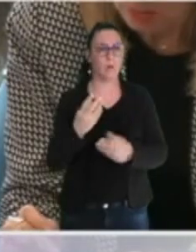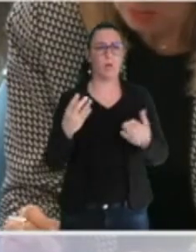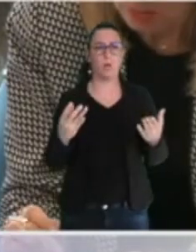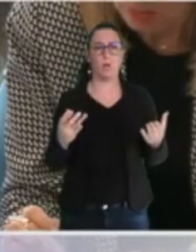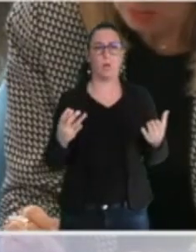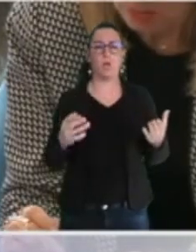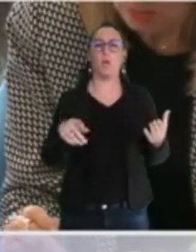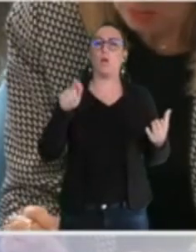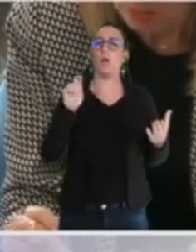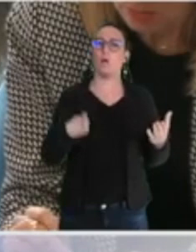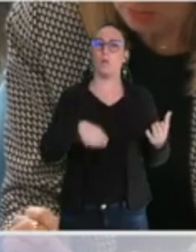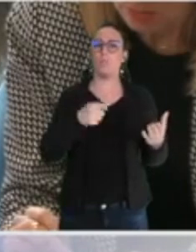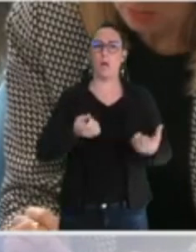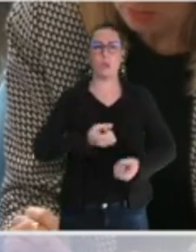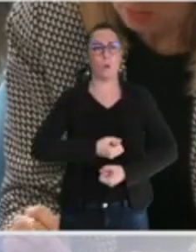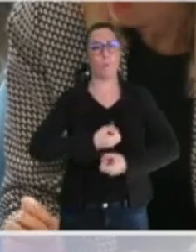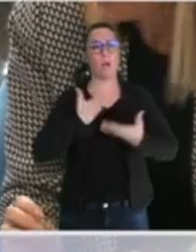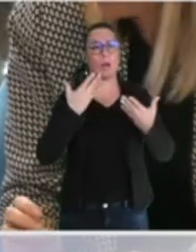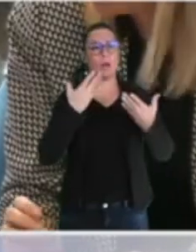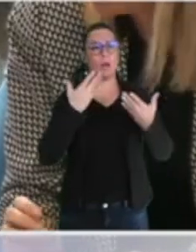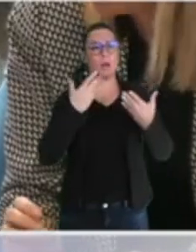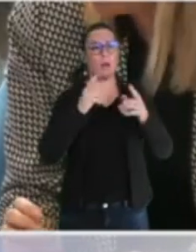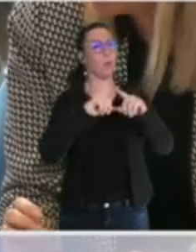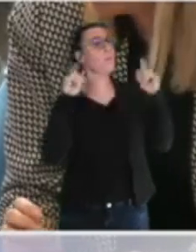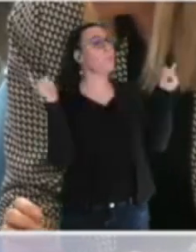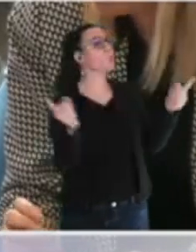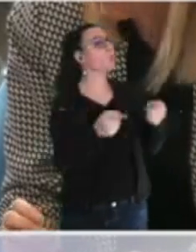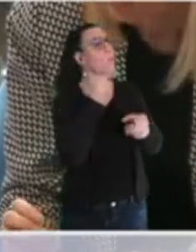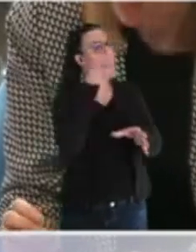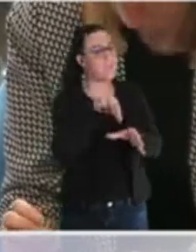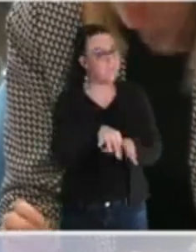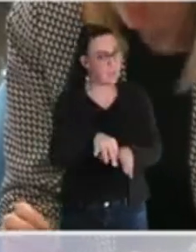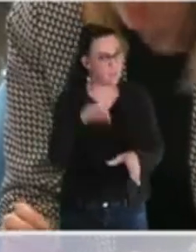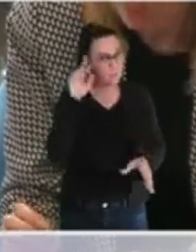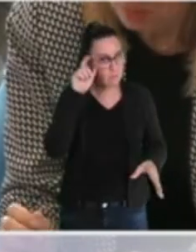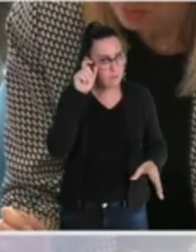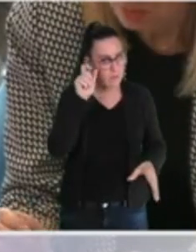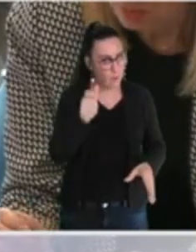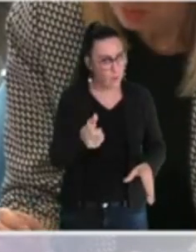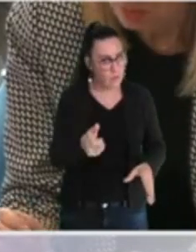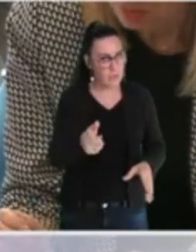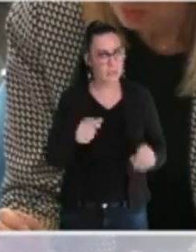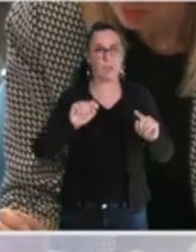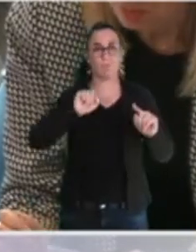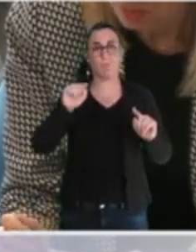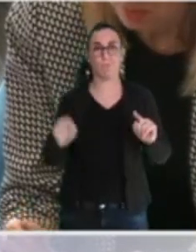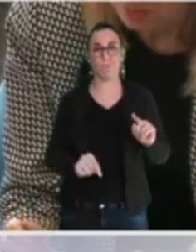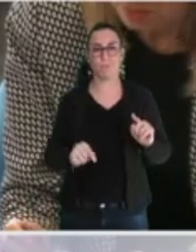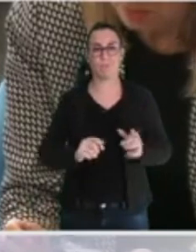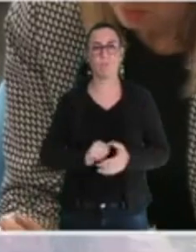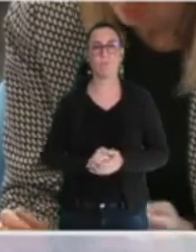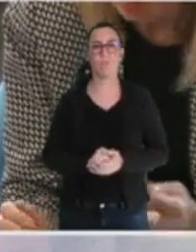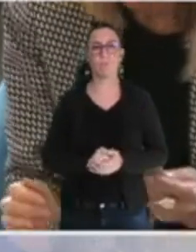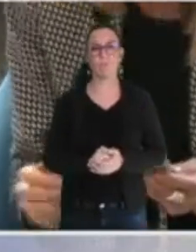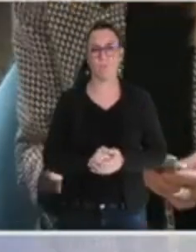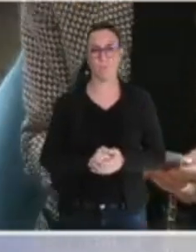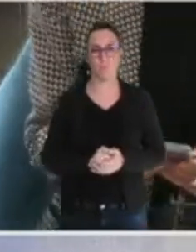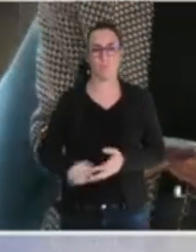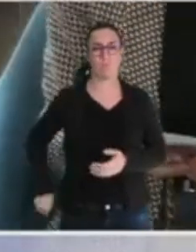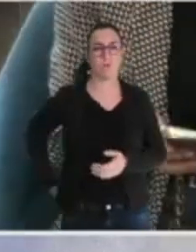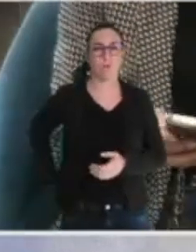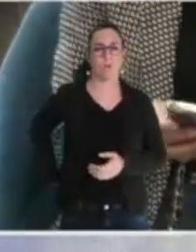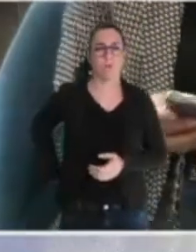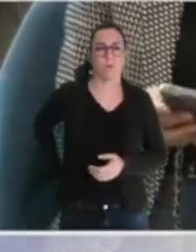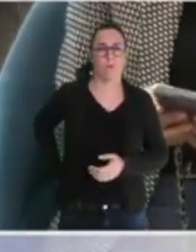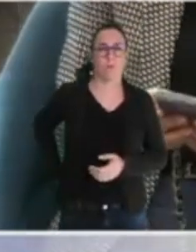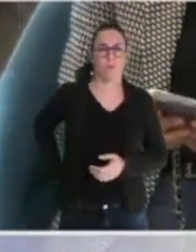quand on prend la parole, on s'adresse à l'ensemble des élus, ça va de soi. Bon, enfin, je ferme la parenthèse. Puisque vous avez fait de ce